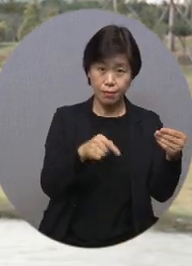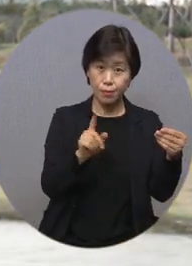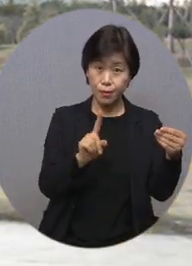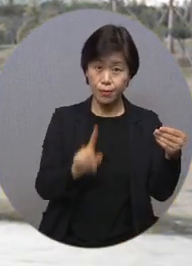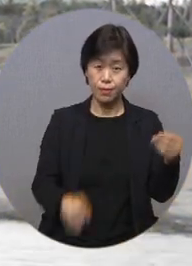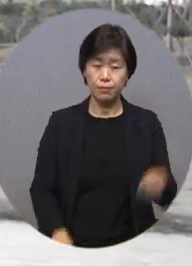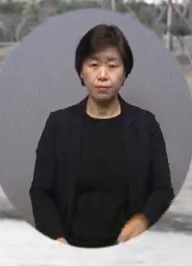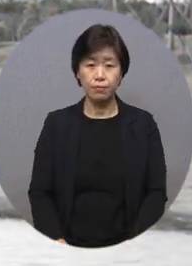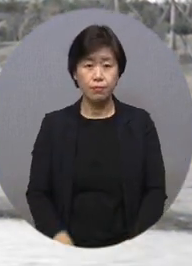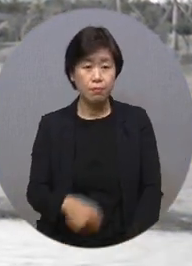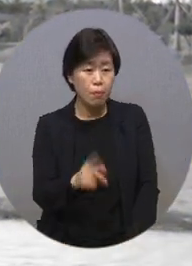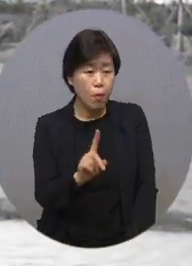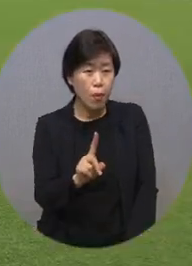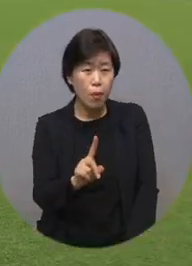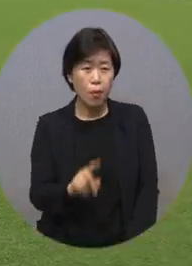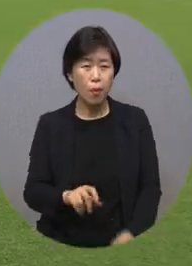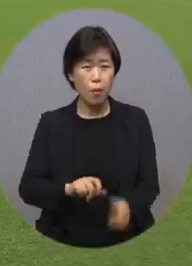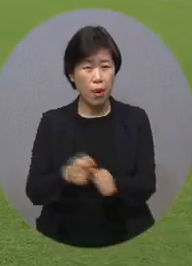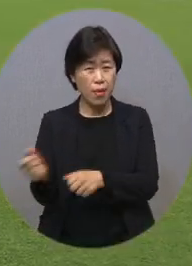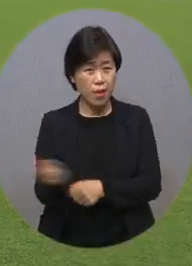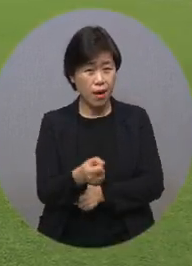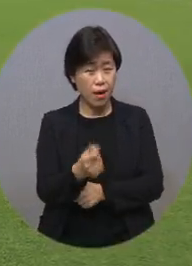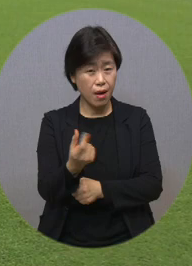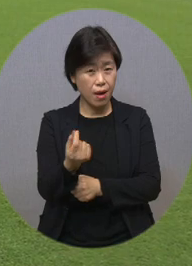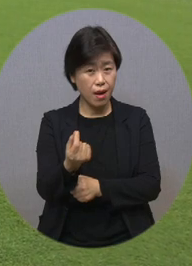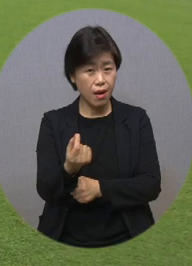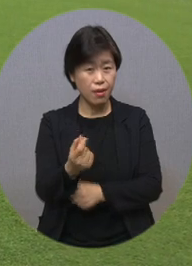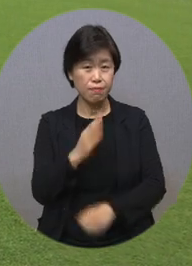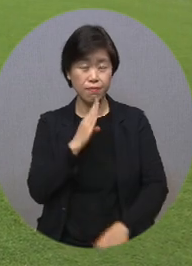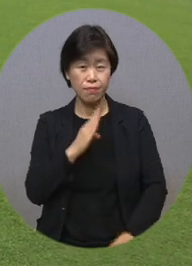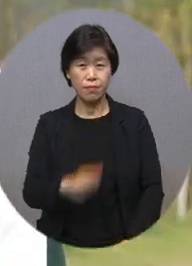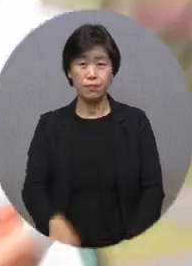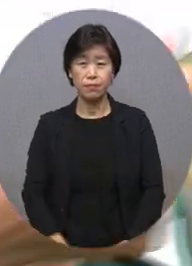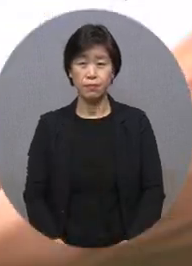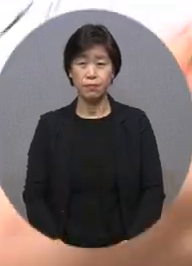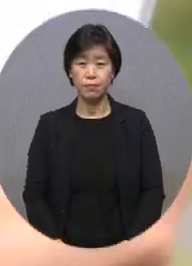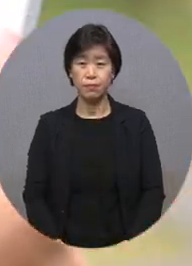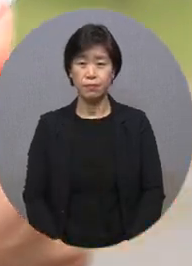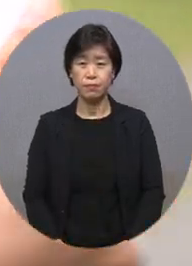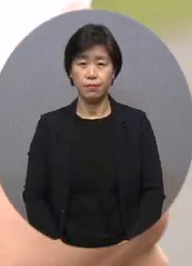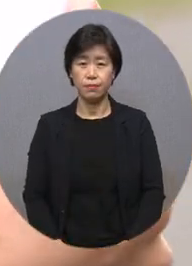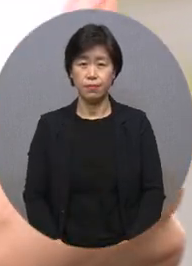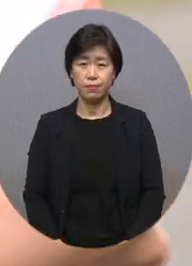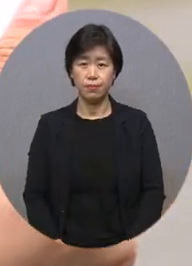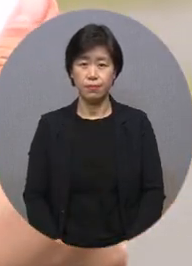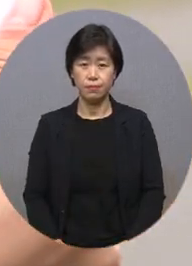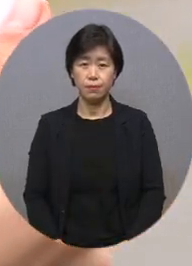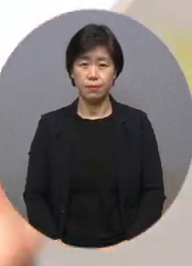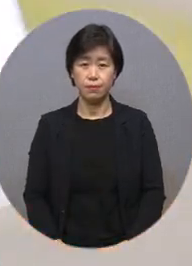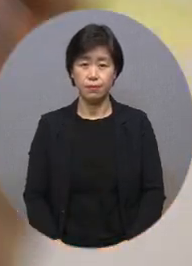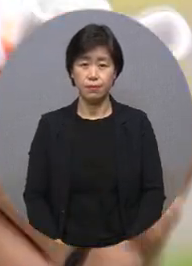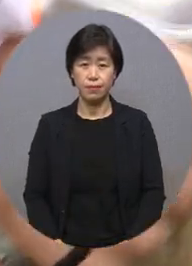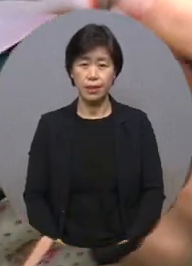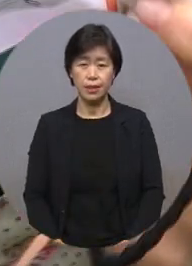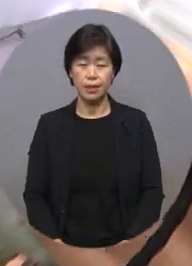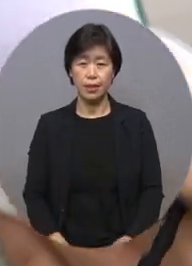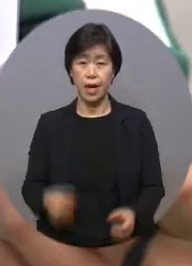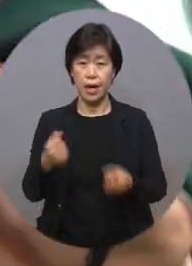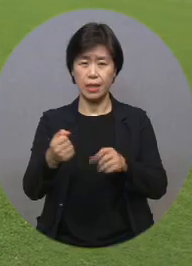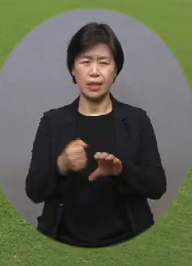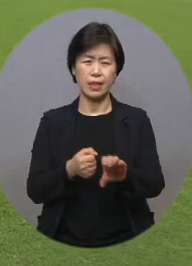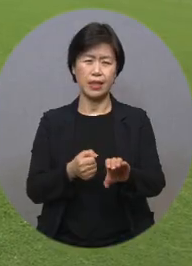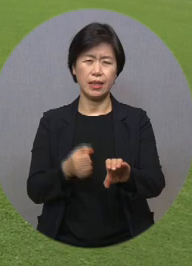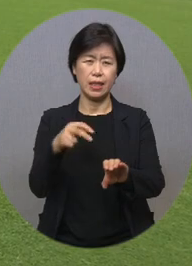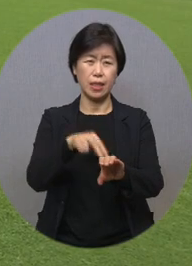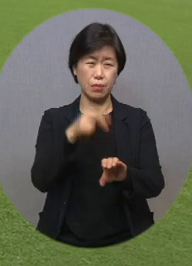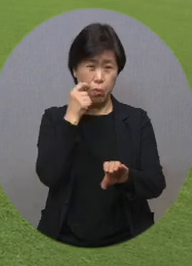뭐야? 벌타 하나다. 네. 아 벌타 하나야? 아, 벌타 하나. 아니 근데 이거 벌타 하나 저희가 더 나아요. 카드 못하기? 이게 낫지.